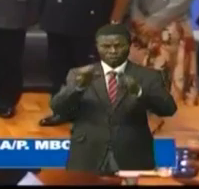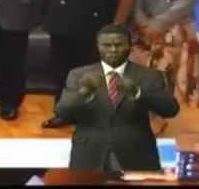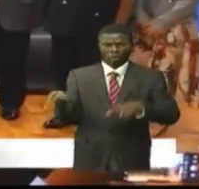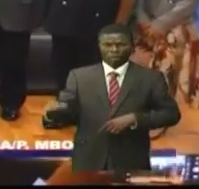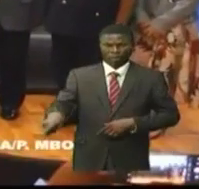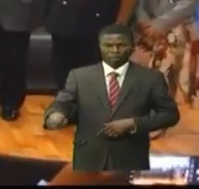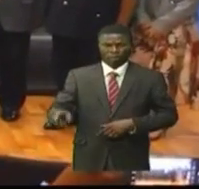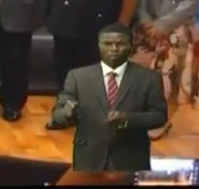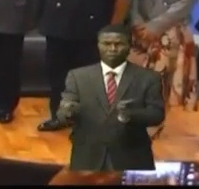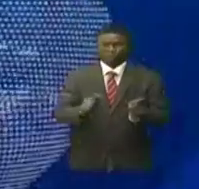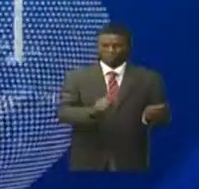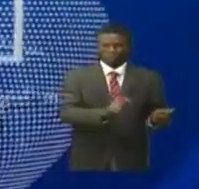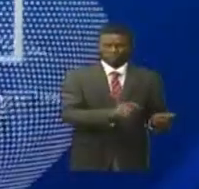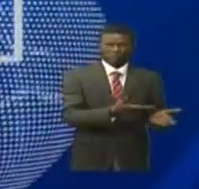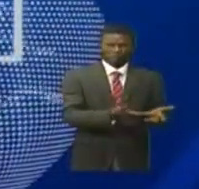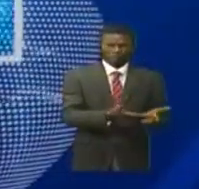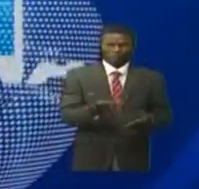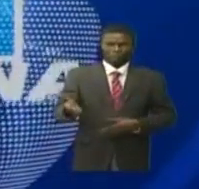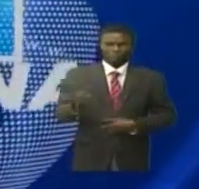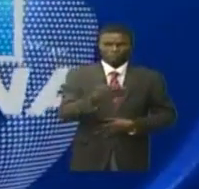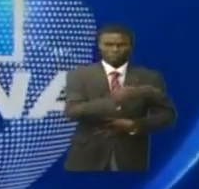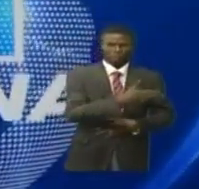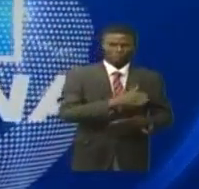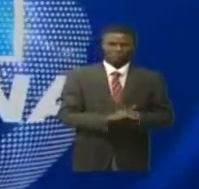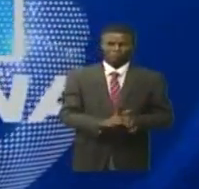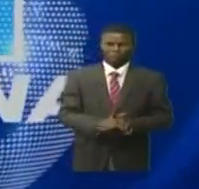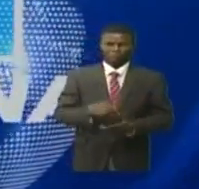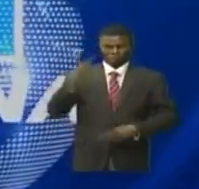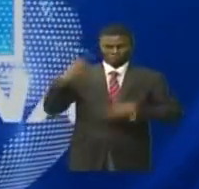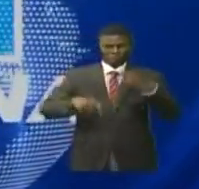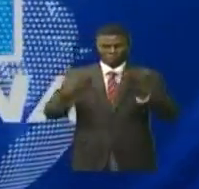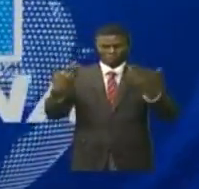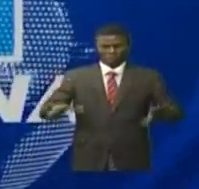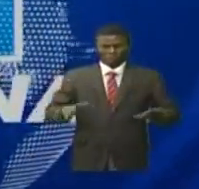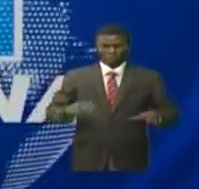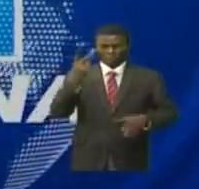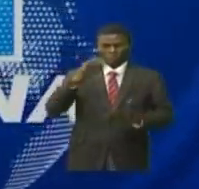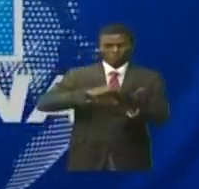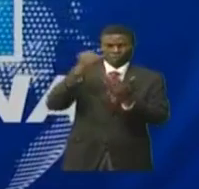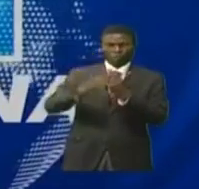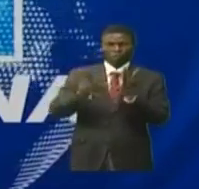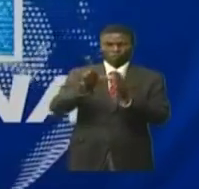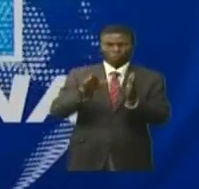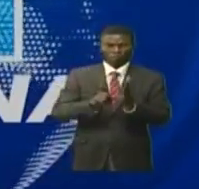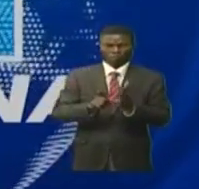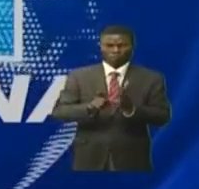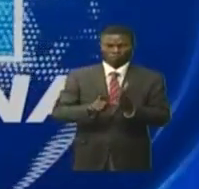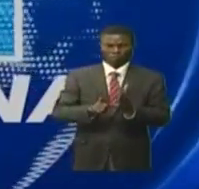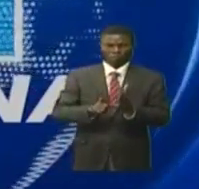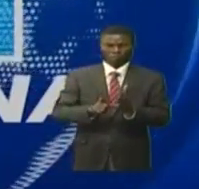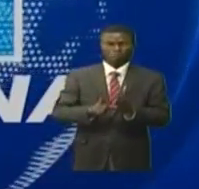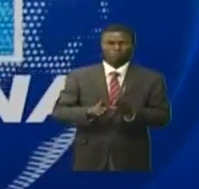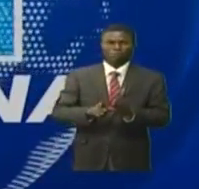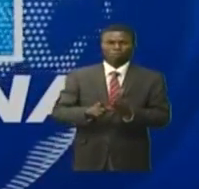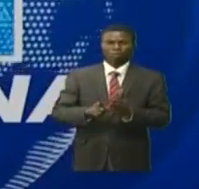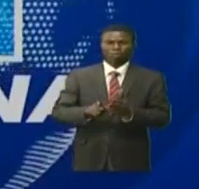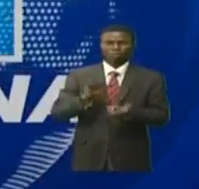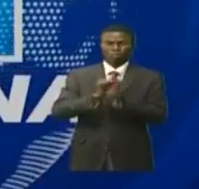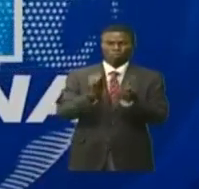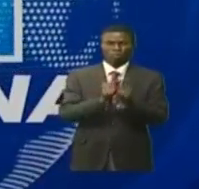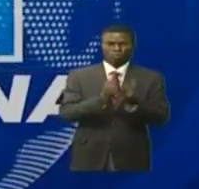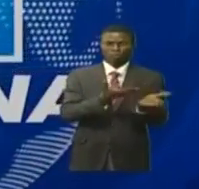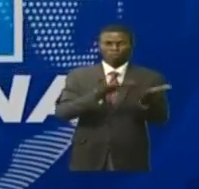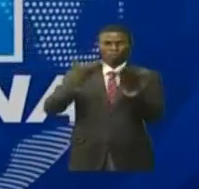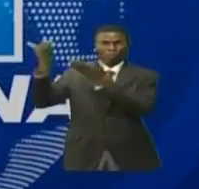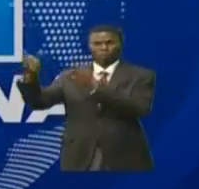province de Tanganika fin de débat autour des deux projets de loi dont l'importe sur l'import